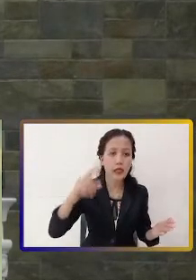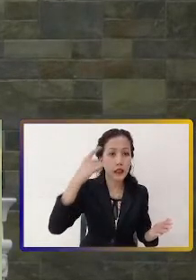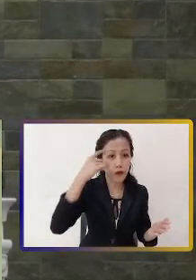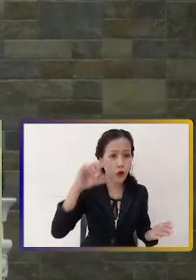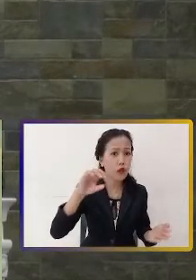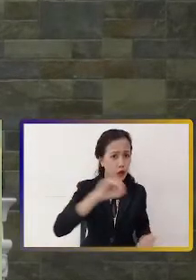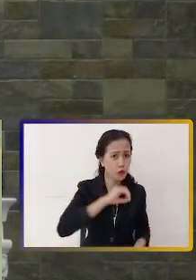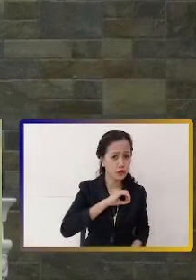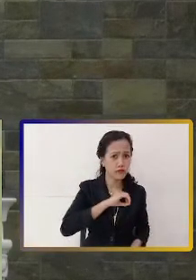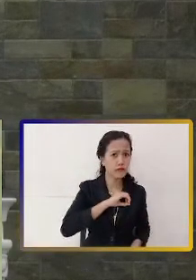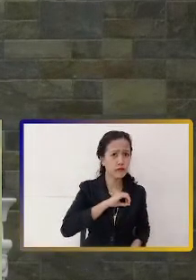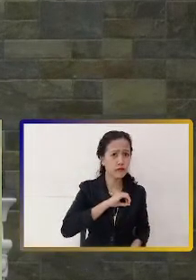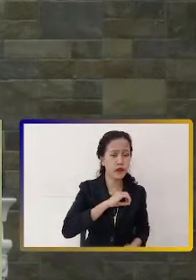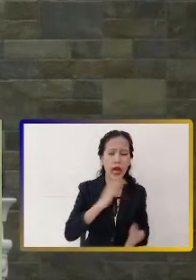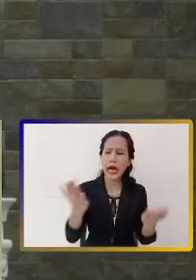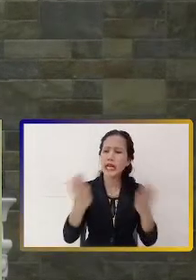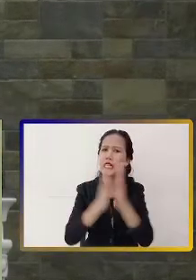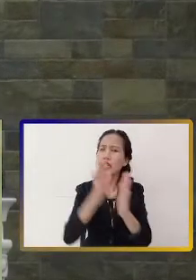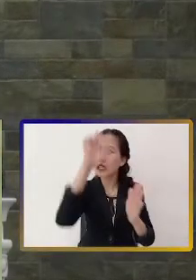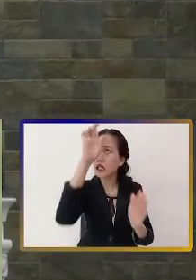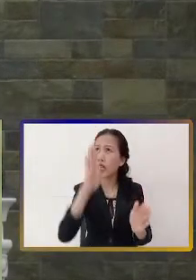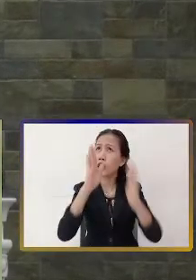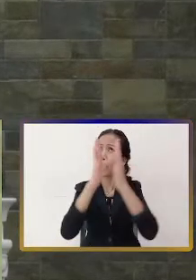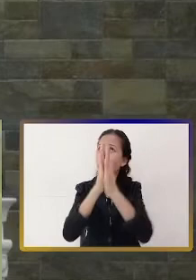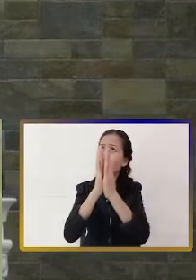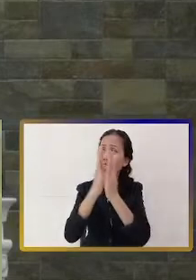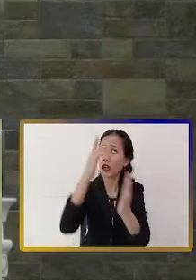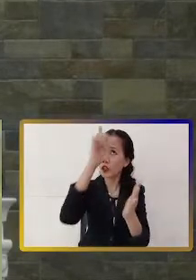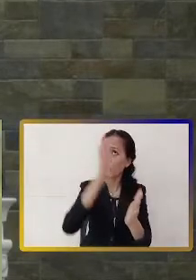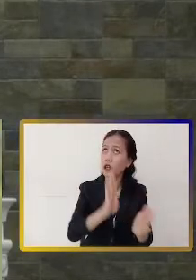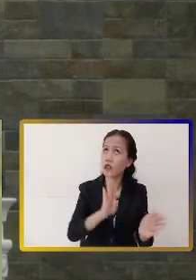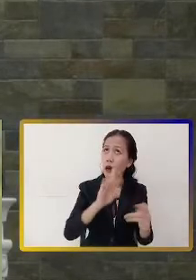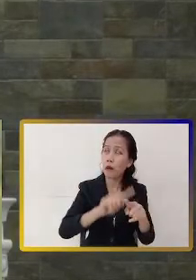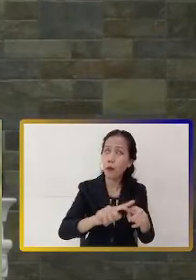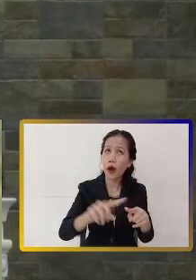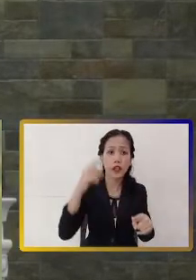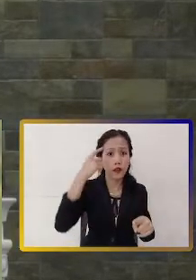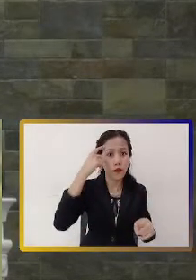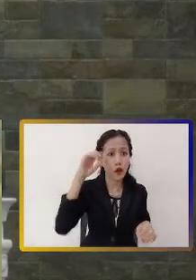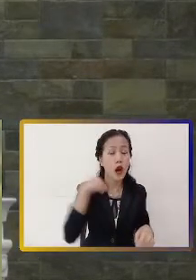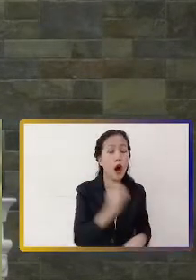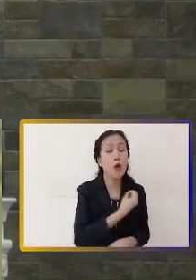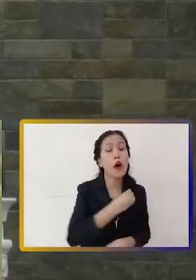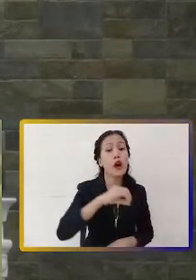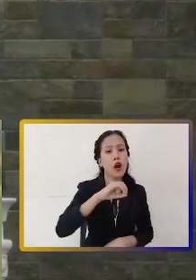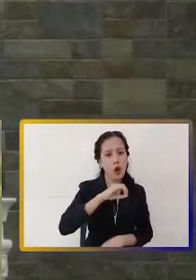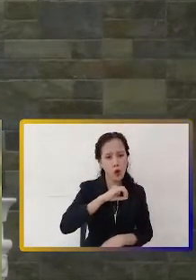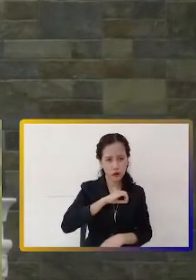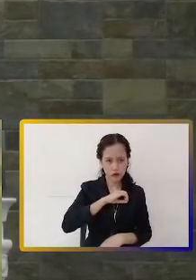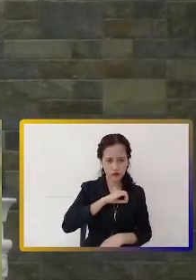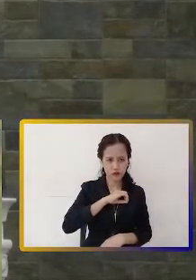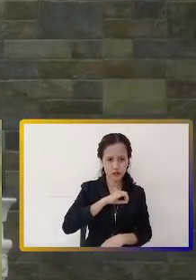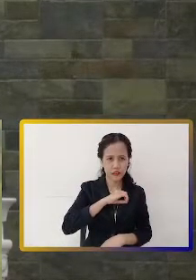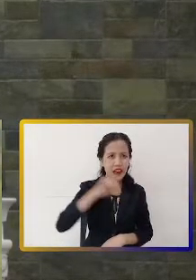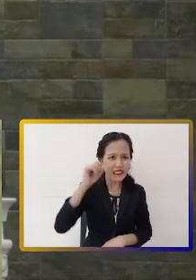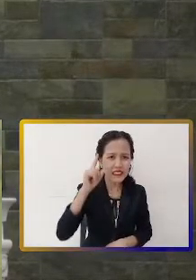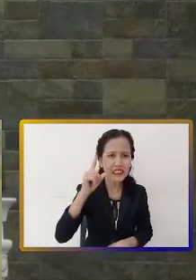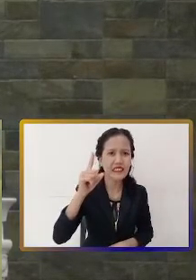time kapatid. But listen to me now. The first content of Solomon's prayer is not for